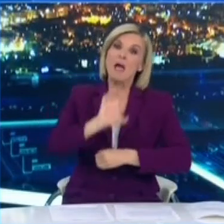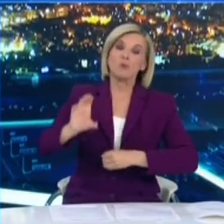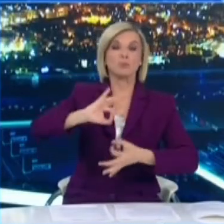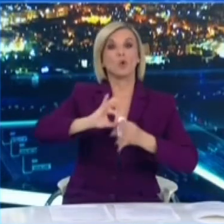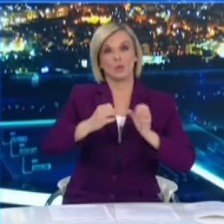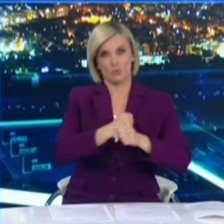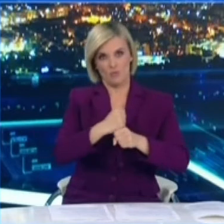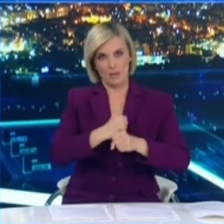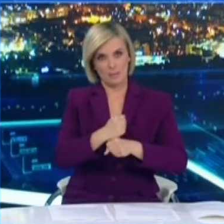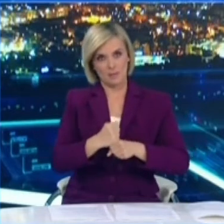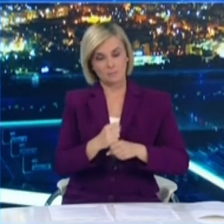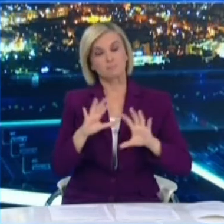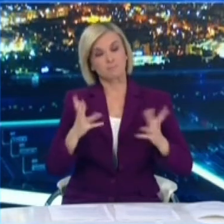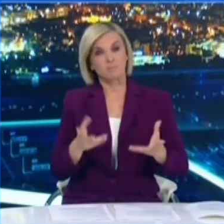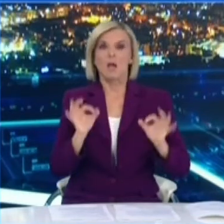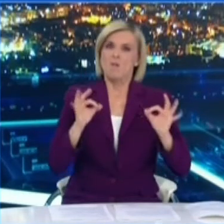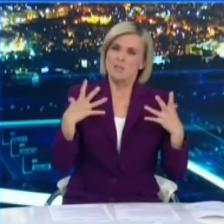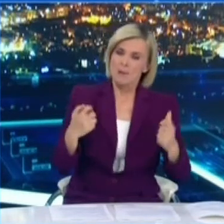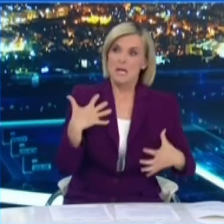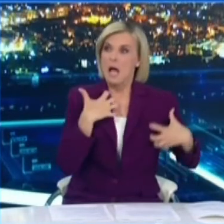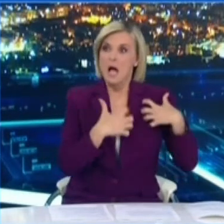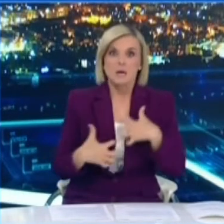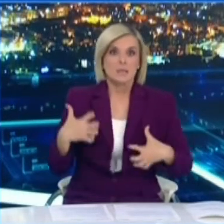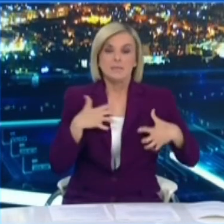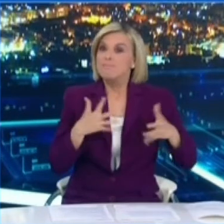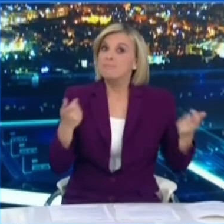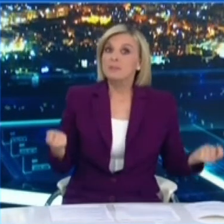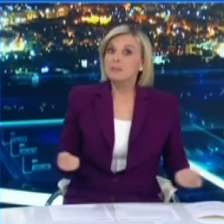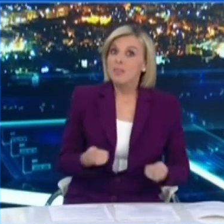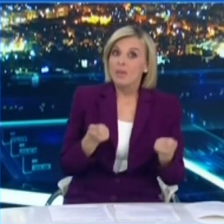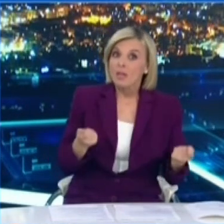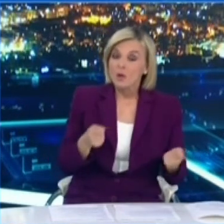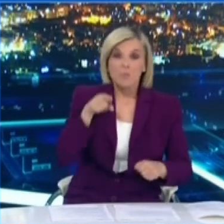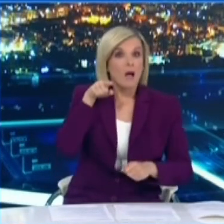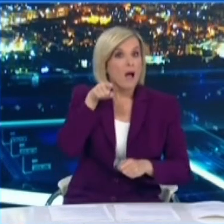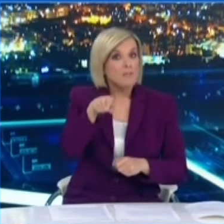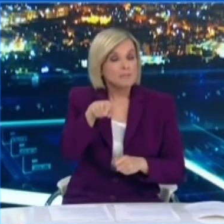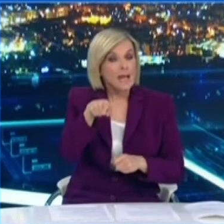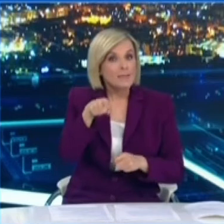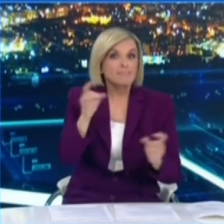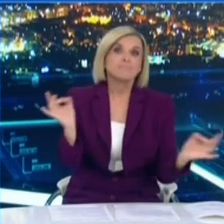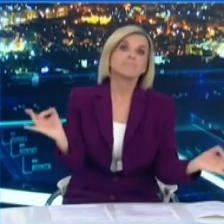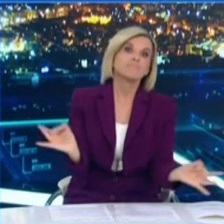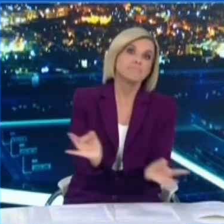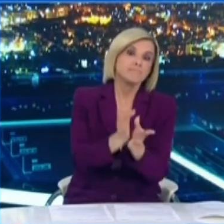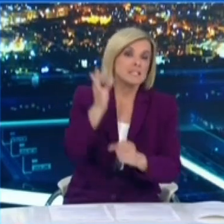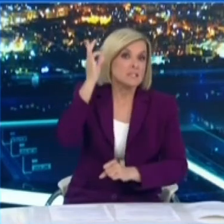Παρά λοιπόν την ανησυχία που έχει δημιουργηθεί για τα ειδικά και σπάνια αυτά